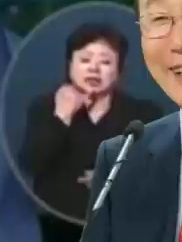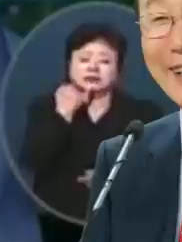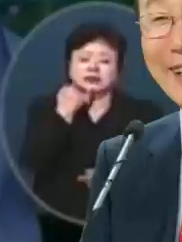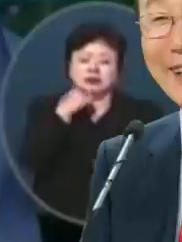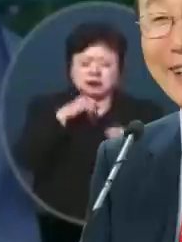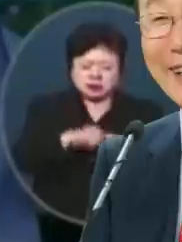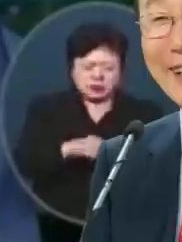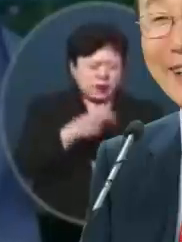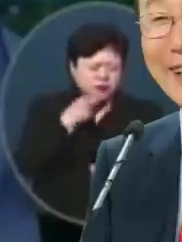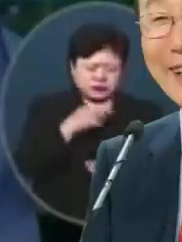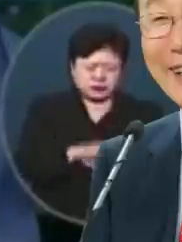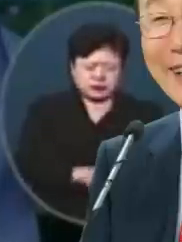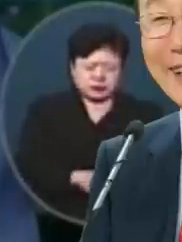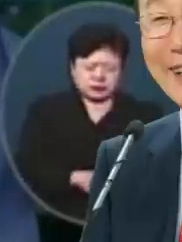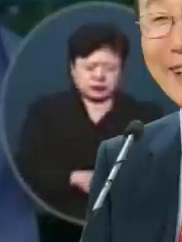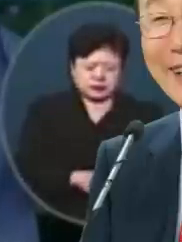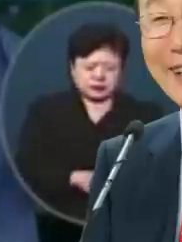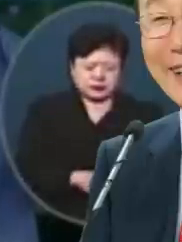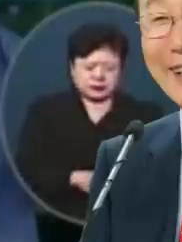절망하지 않는 것입니다.